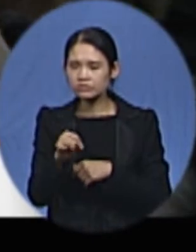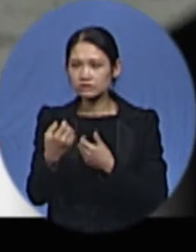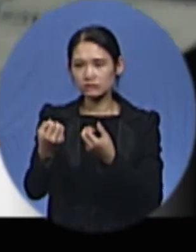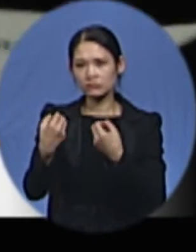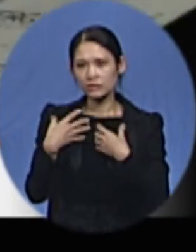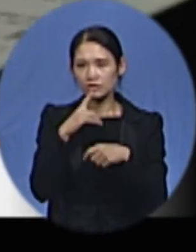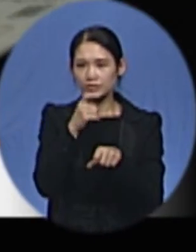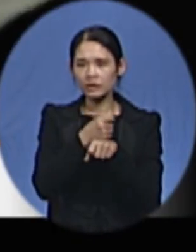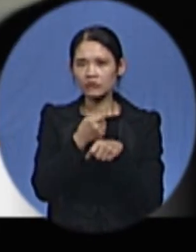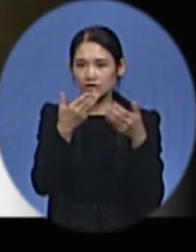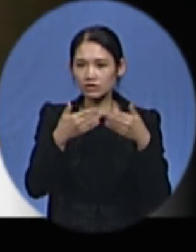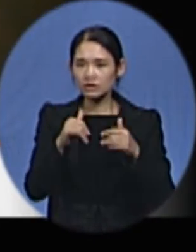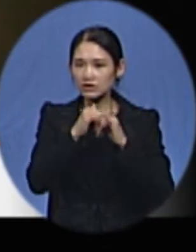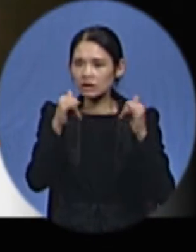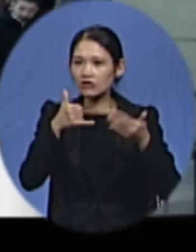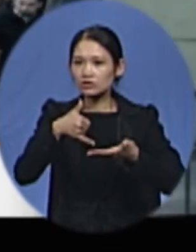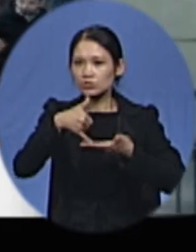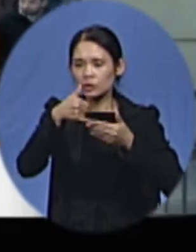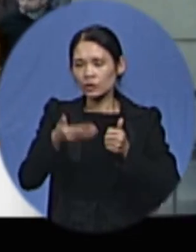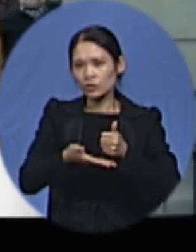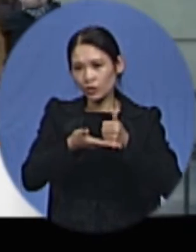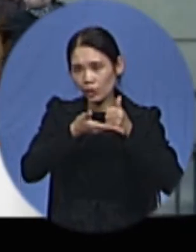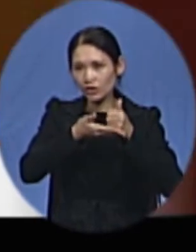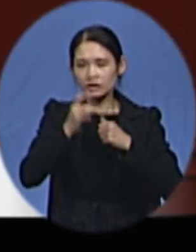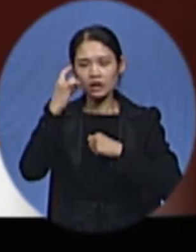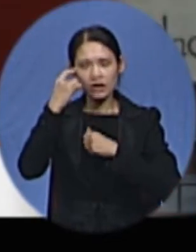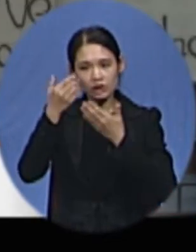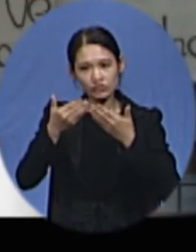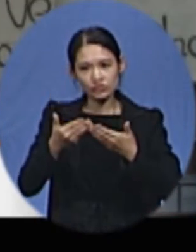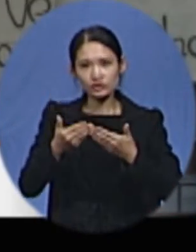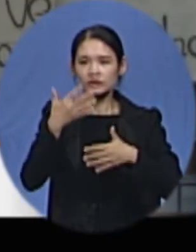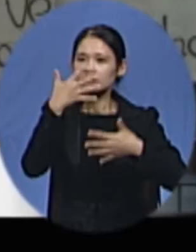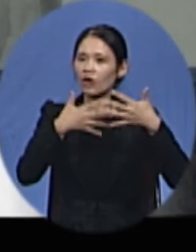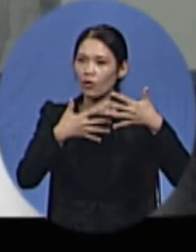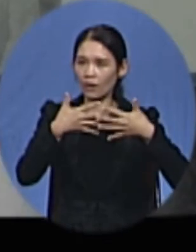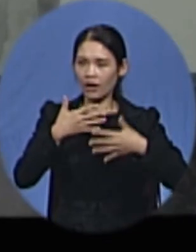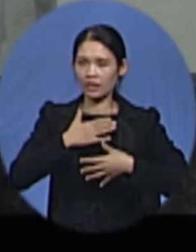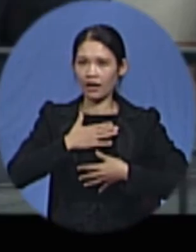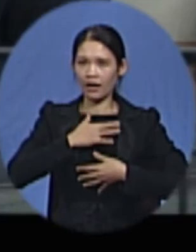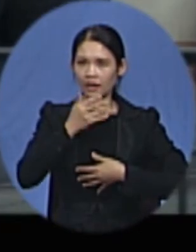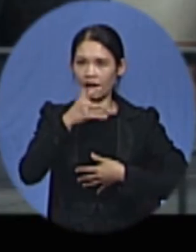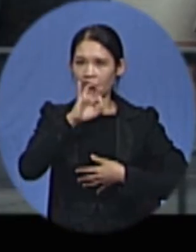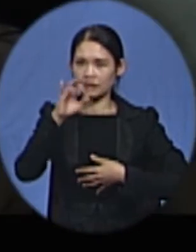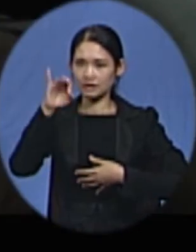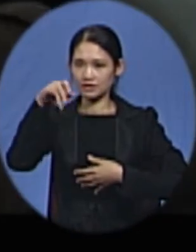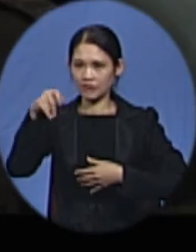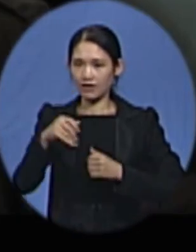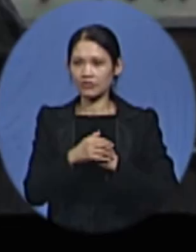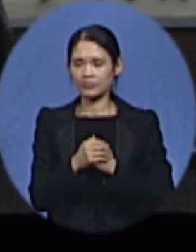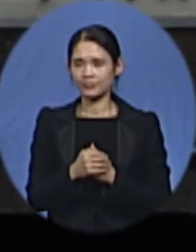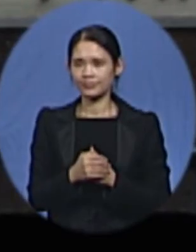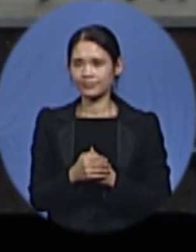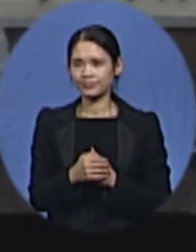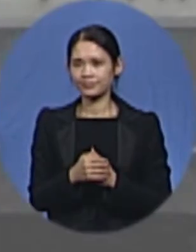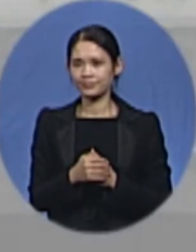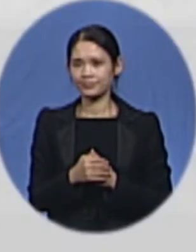상기시키며 인간의 존엄성에 대해 생각하게 만드는 영화 나 다니엘 블레이크입니다.